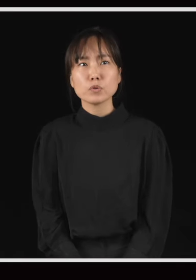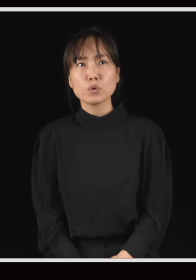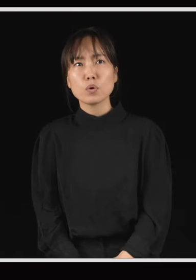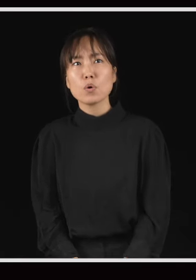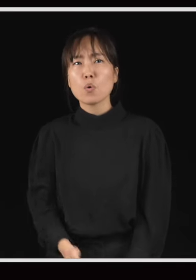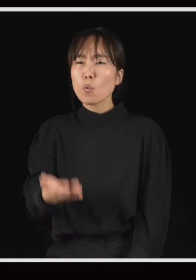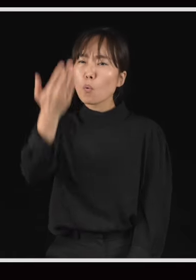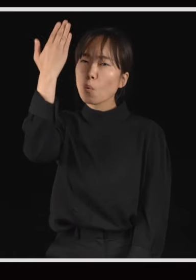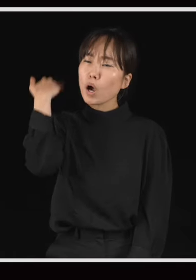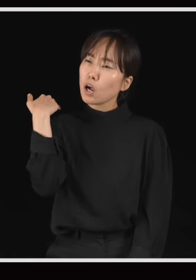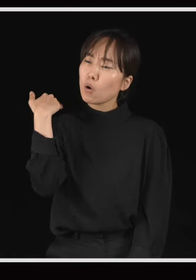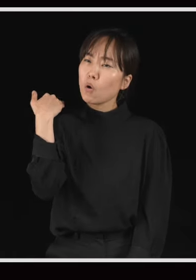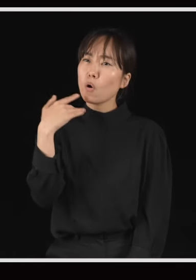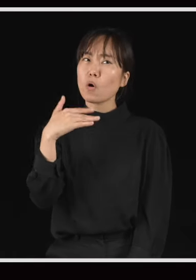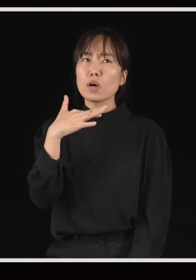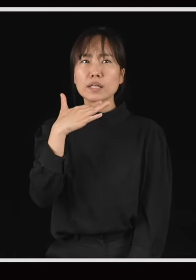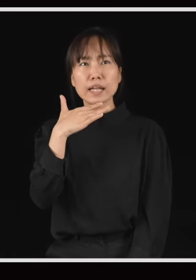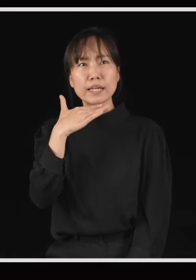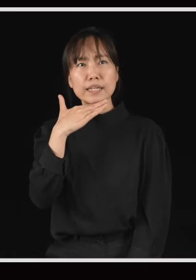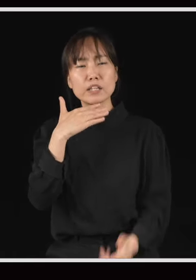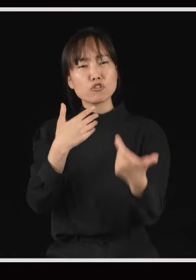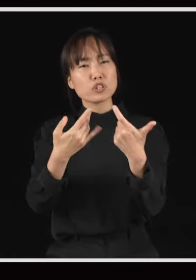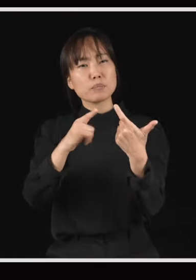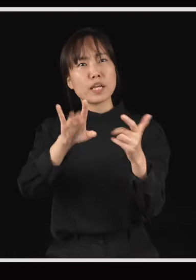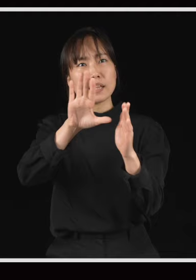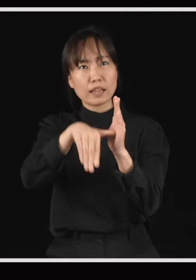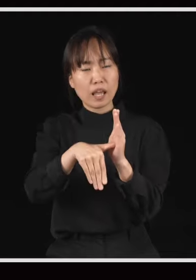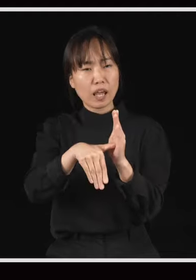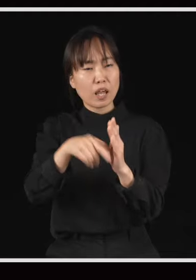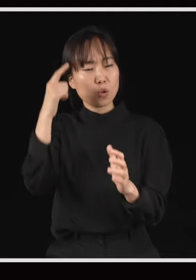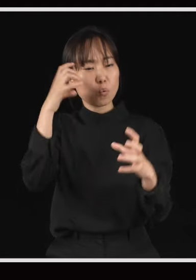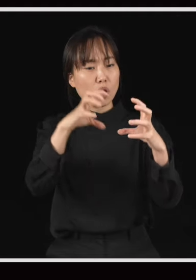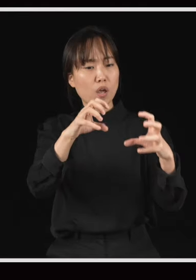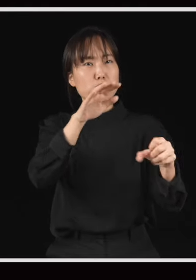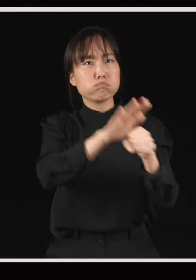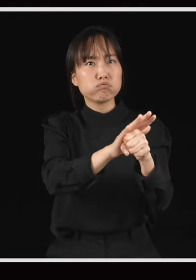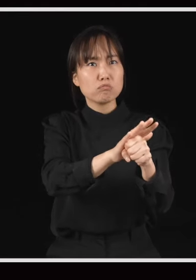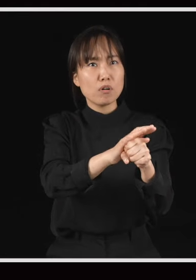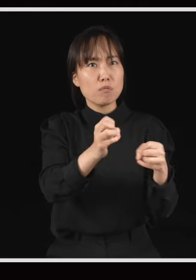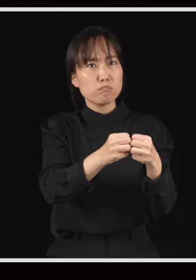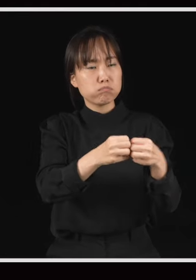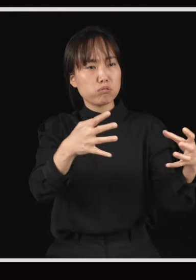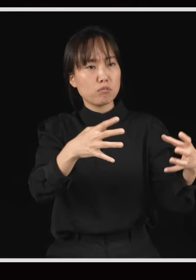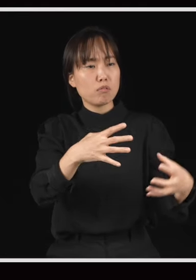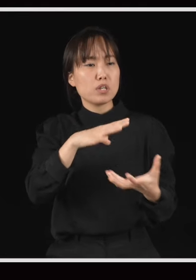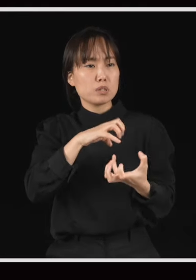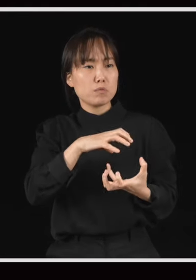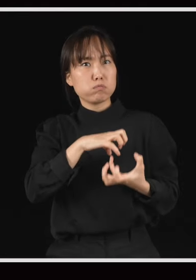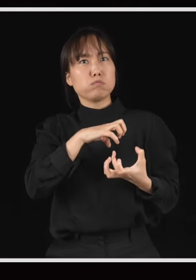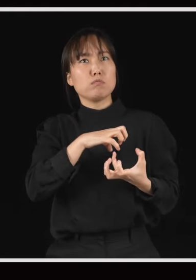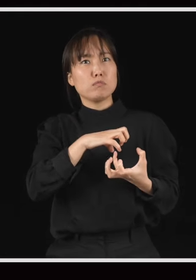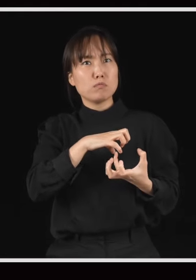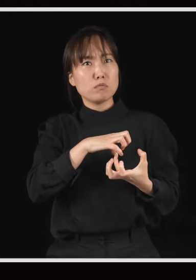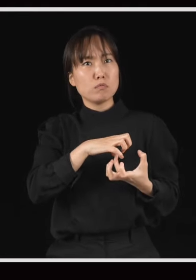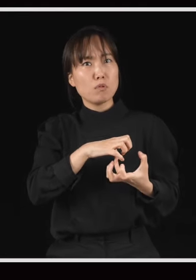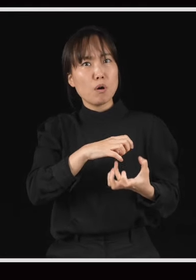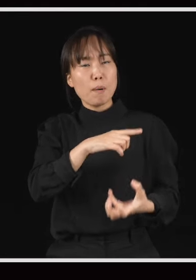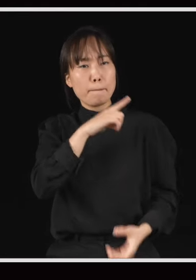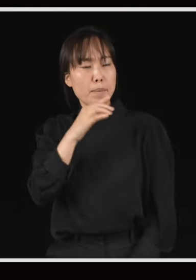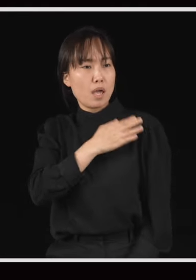옛날에는 쉽게 말해서 60대에 뇌경색을 맞거나 뇌출혈을 맞거나 심근경색을 맞아서 아니면